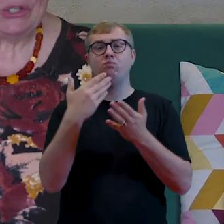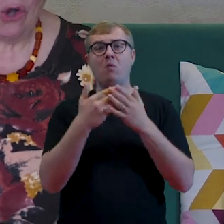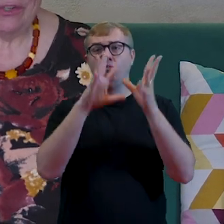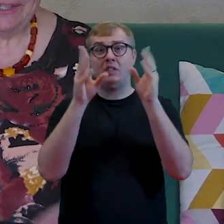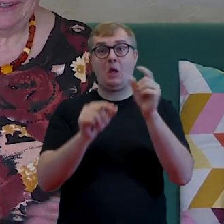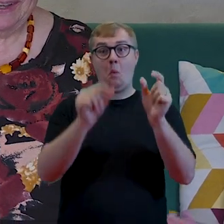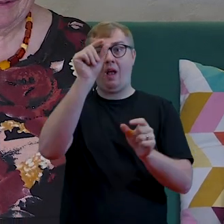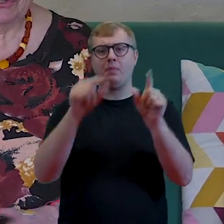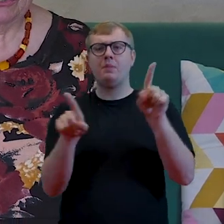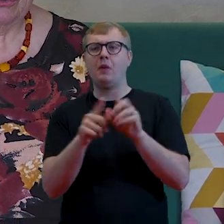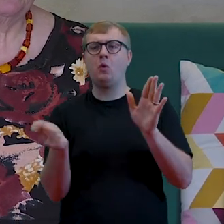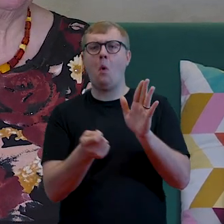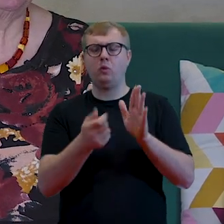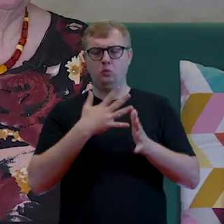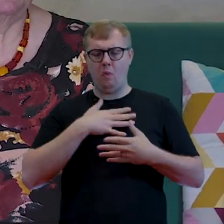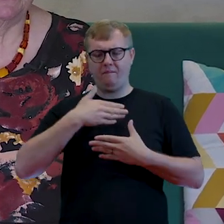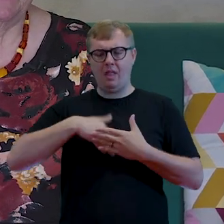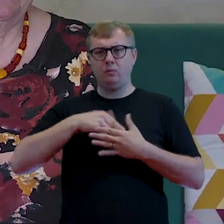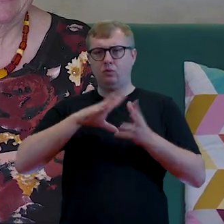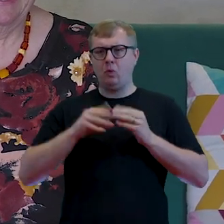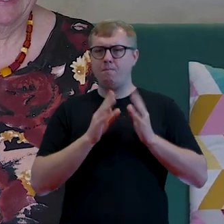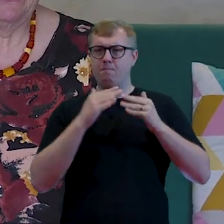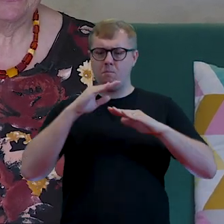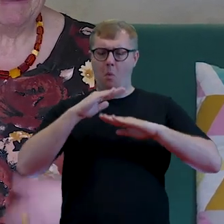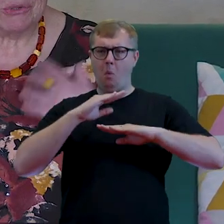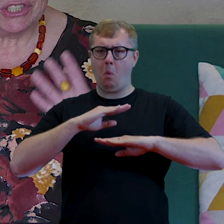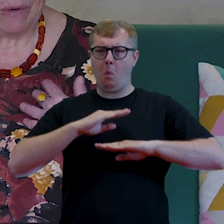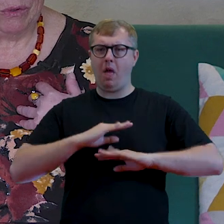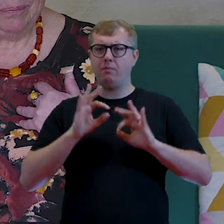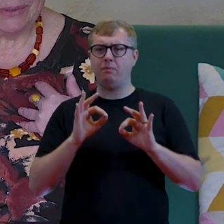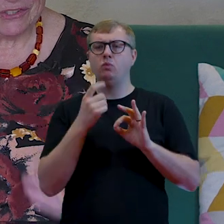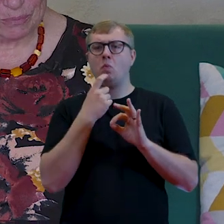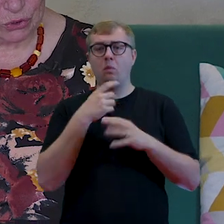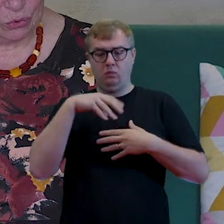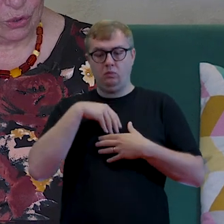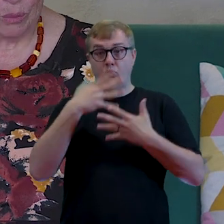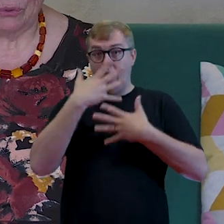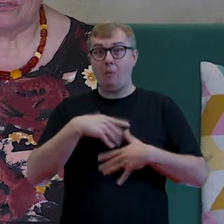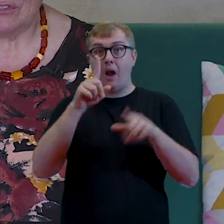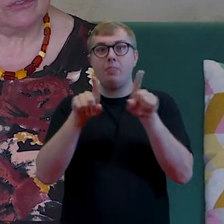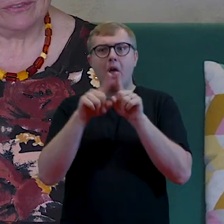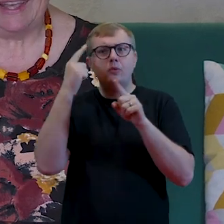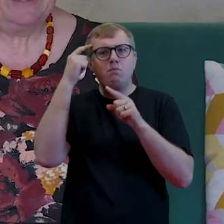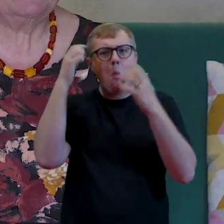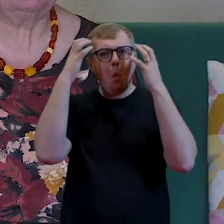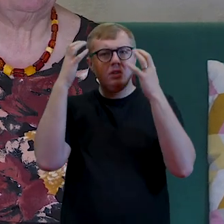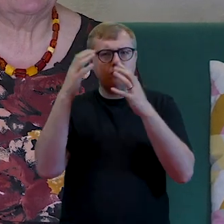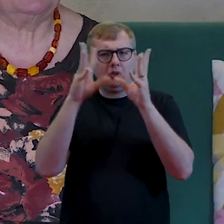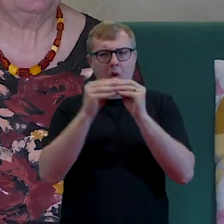organy i gongi porządkują człowiekowi wnętrze to znaczy mało że ciało to jeszcze porządkują mu mózg wszystko